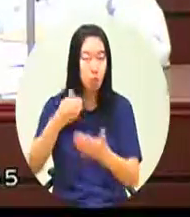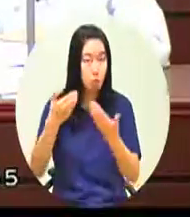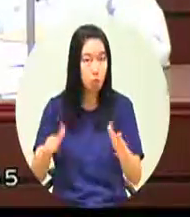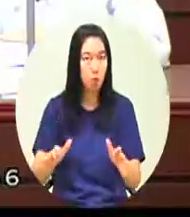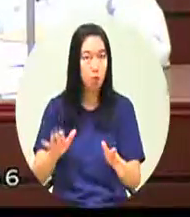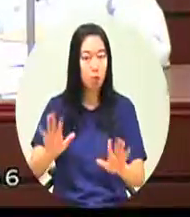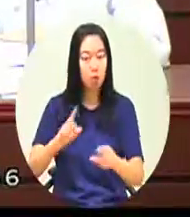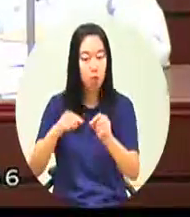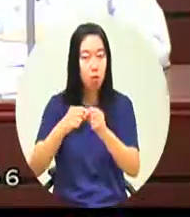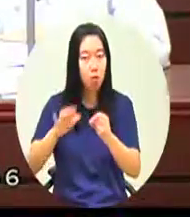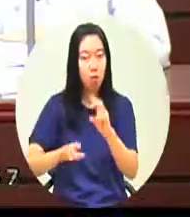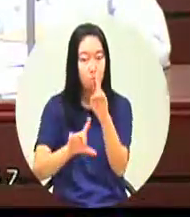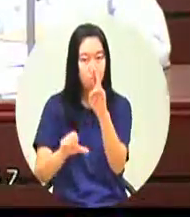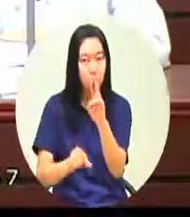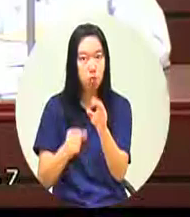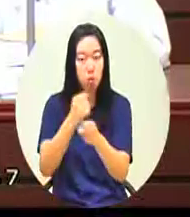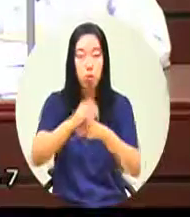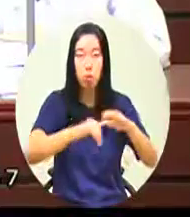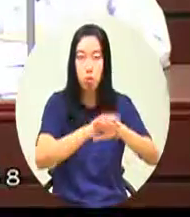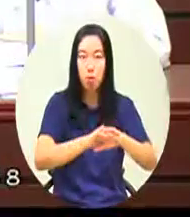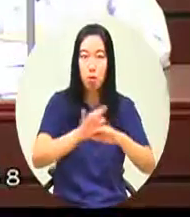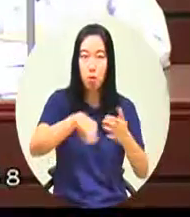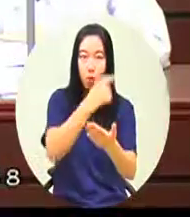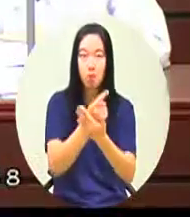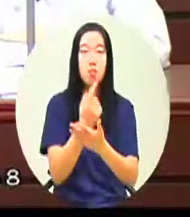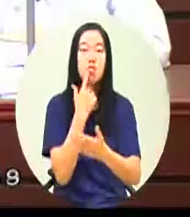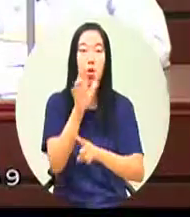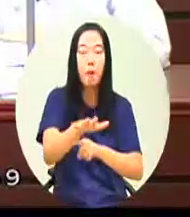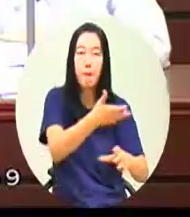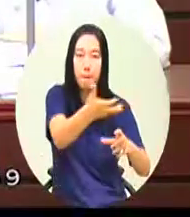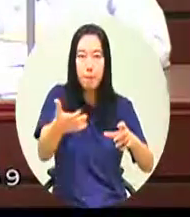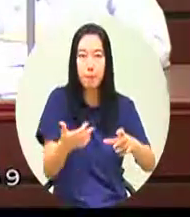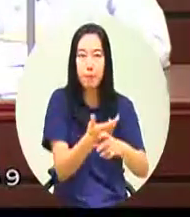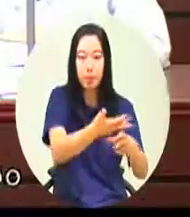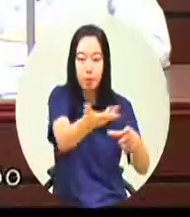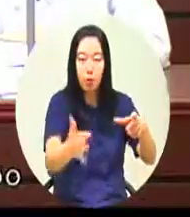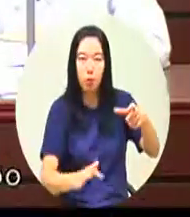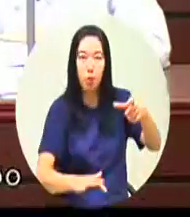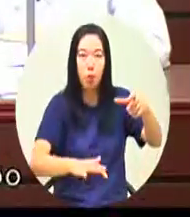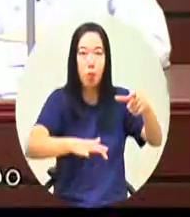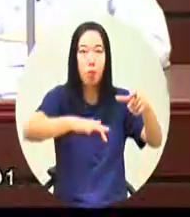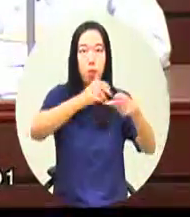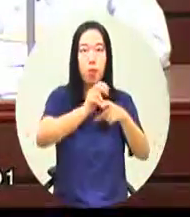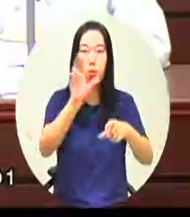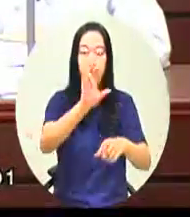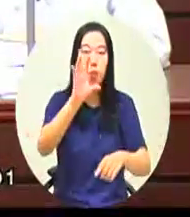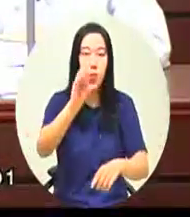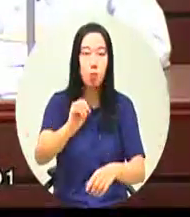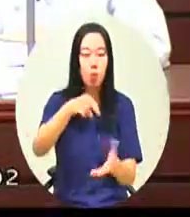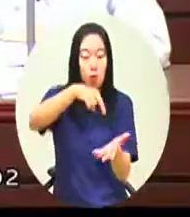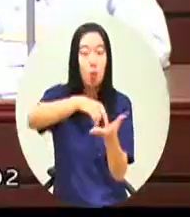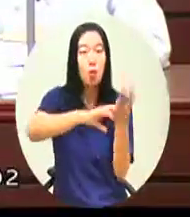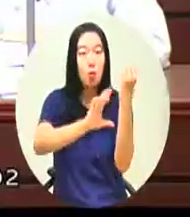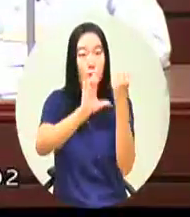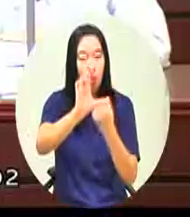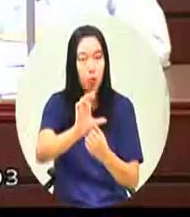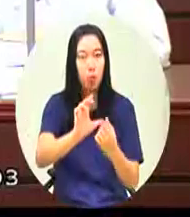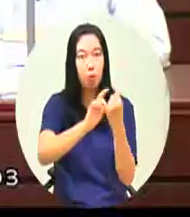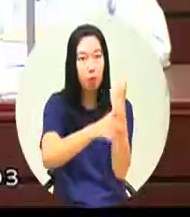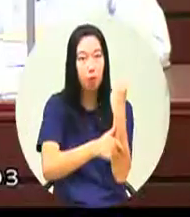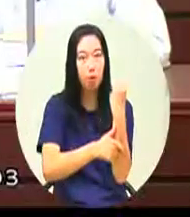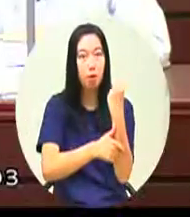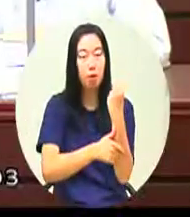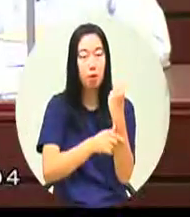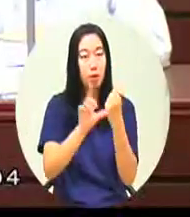大约11月完工，我们会把整个美浓湖的那个滞洪量达到70万立方，所以这个部分其实是还没有完工的。